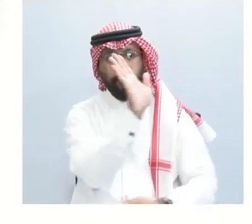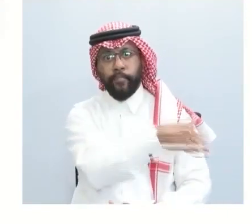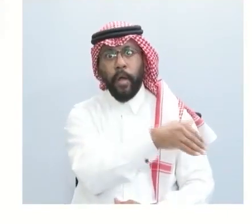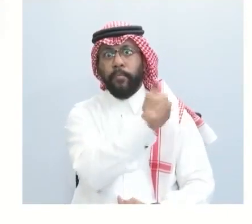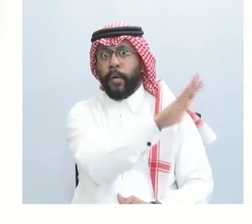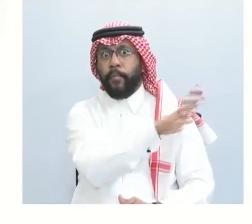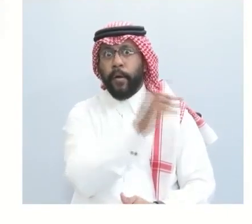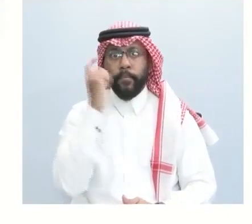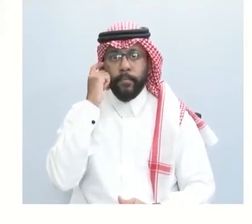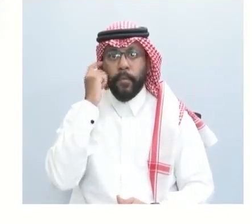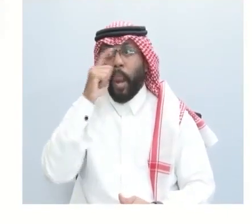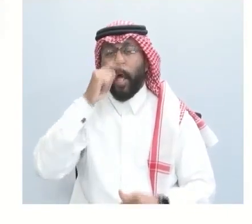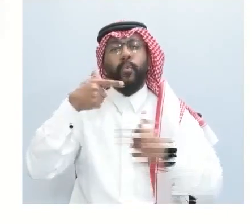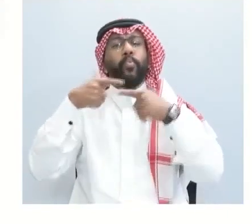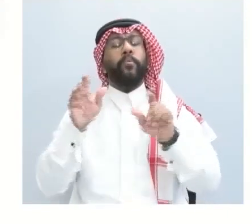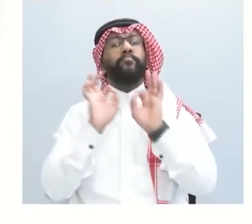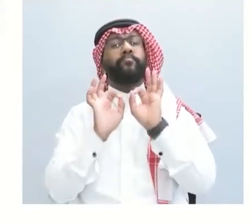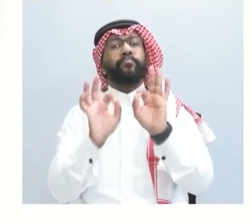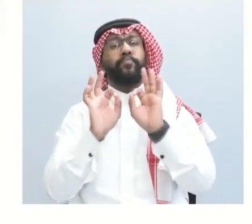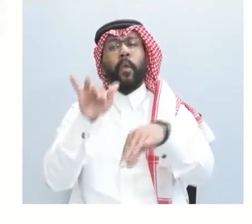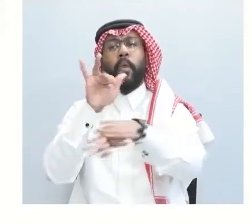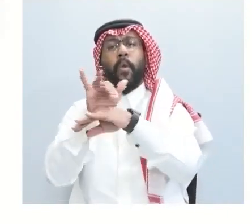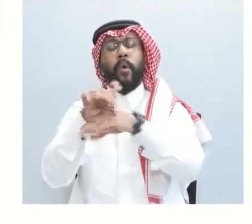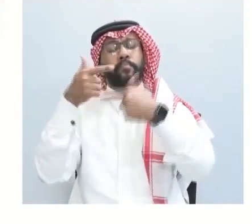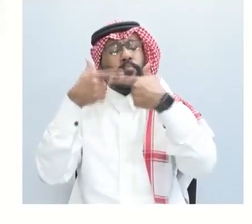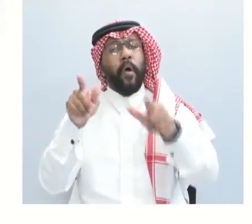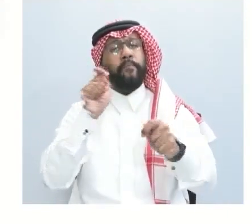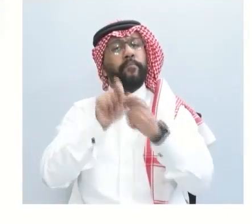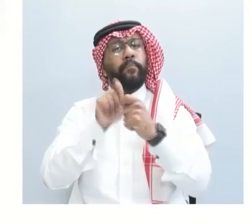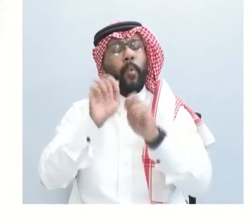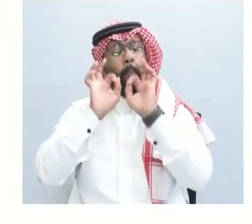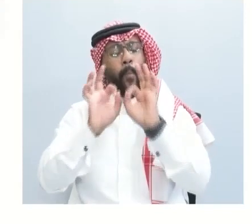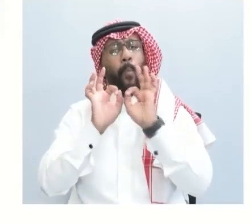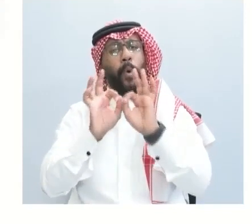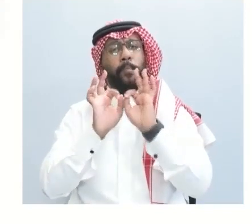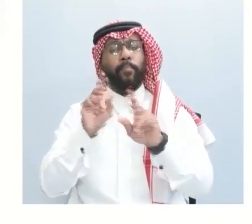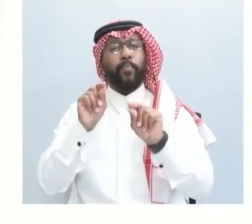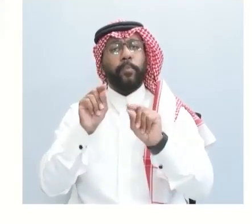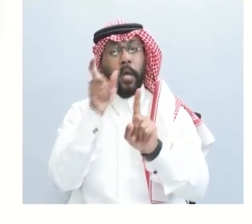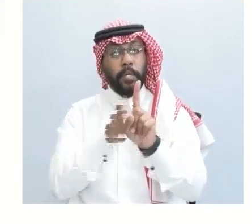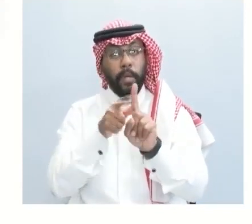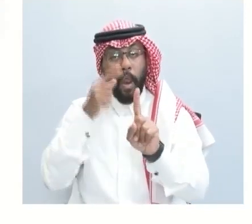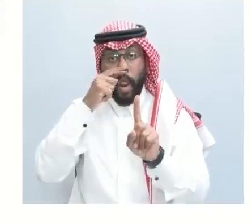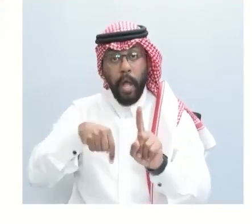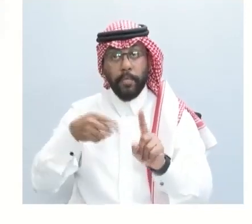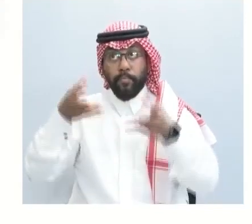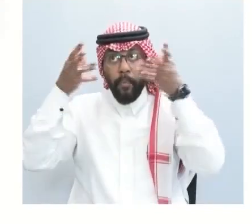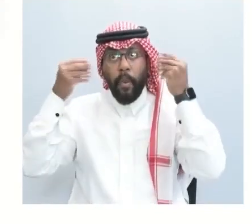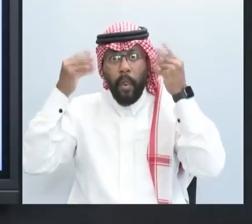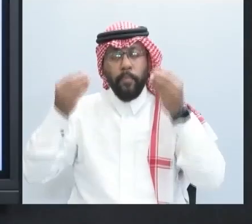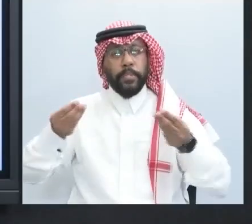و متقنا في العرضي ومبدعا في التوعيه والتوجيه وهي ايضا معرفته بالخطابه اذا هنا الرصيد العلمي